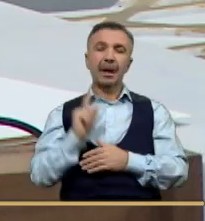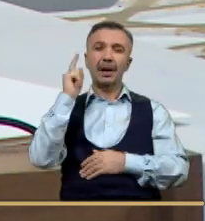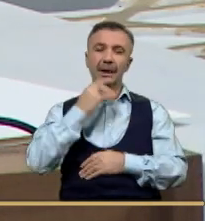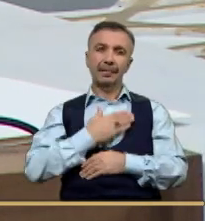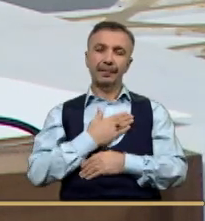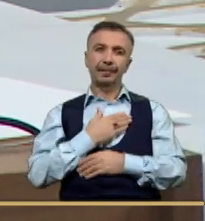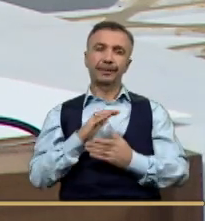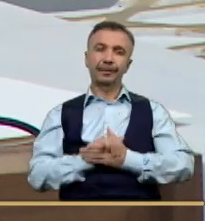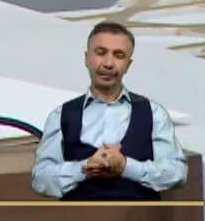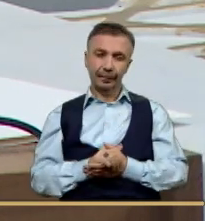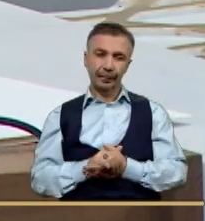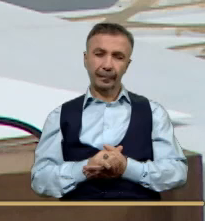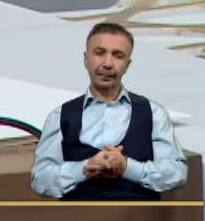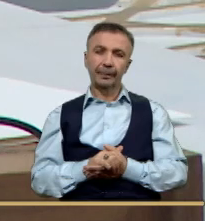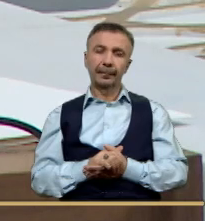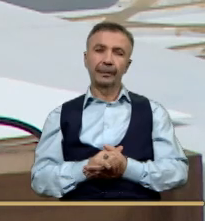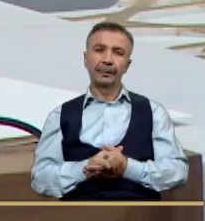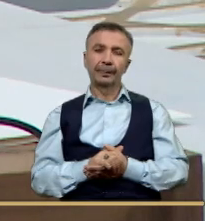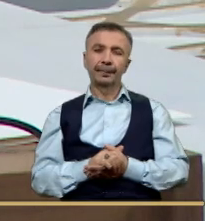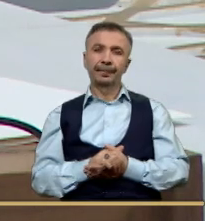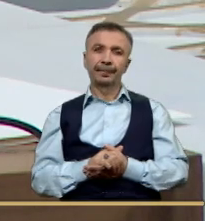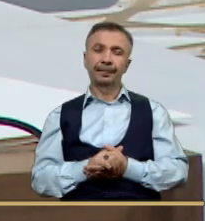Allahu Ekber, Allahu Ekber.